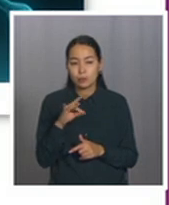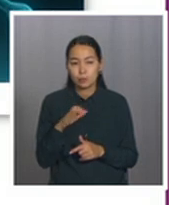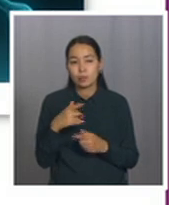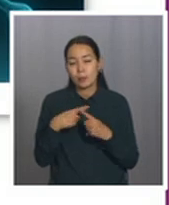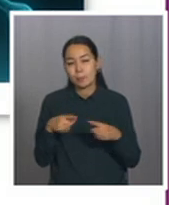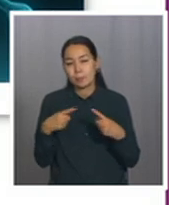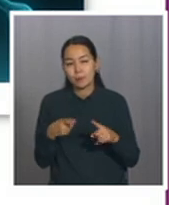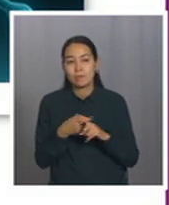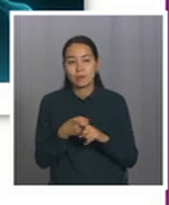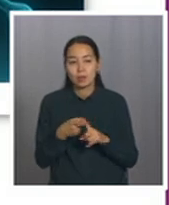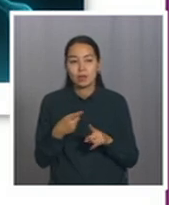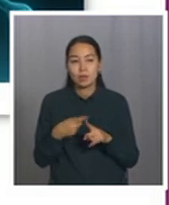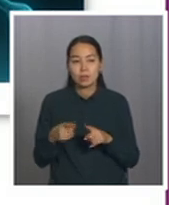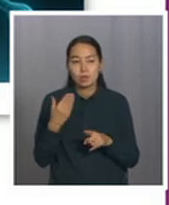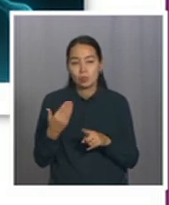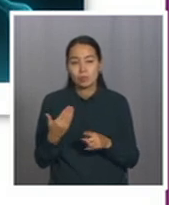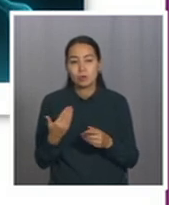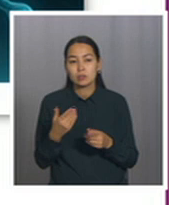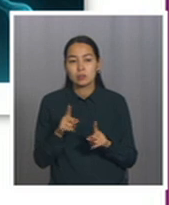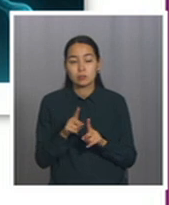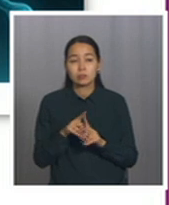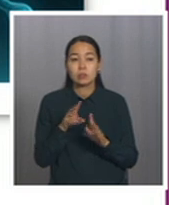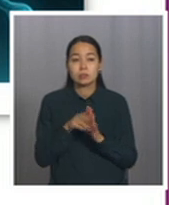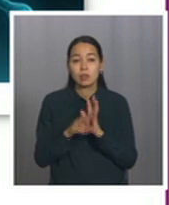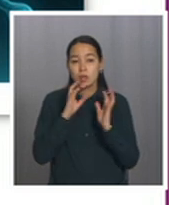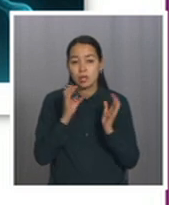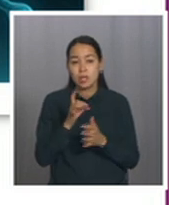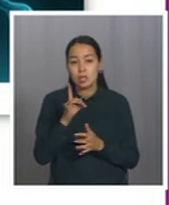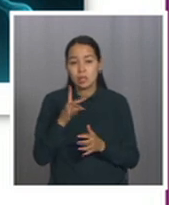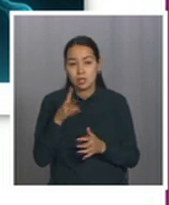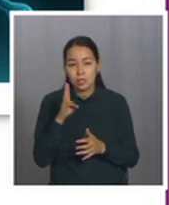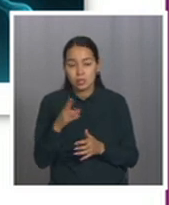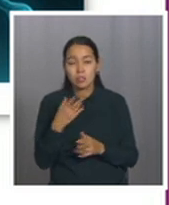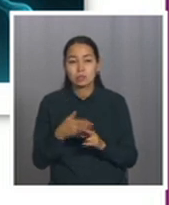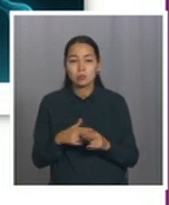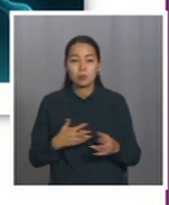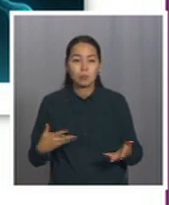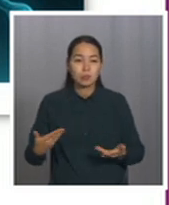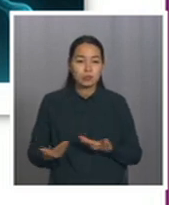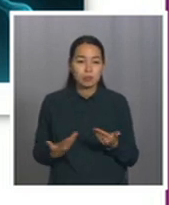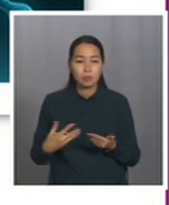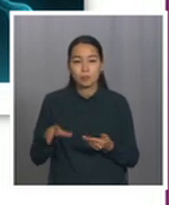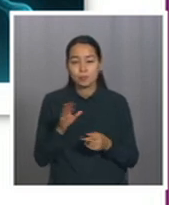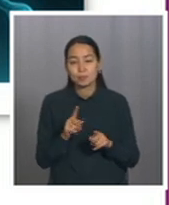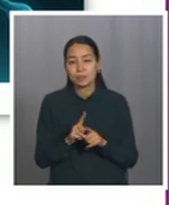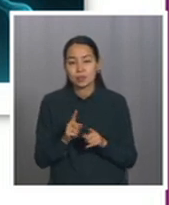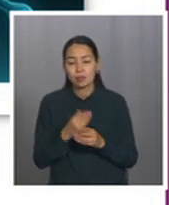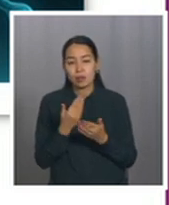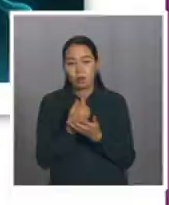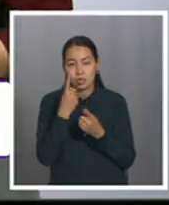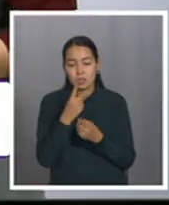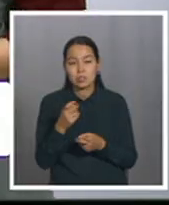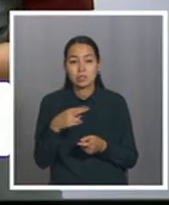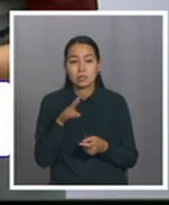вирустардың айырмашылығы оның ақпараты РНК-да сақталған. Ал барлық тірағзыларда ақпарат ДНК молекуласына сақталу